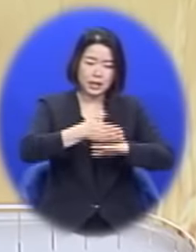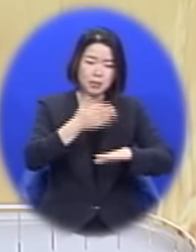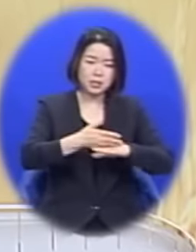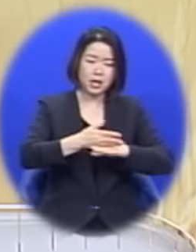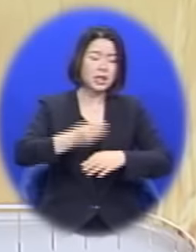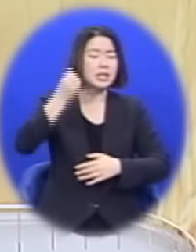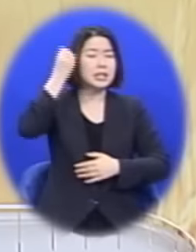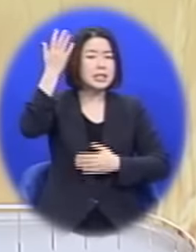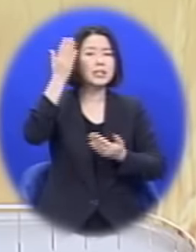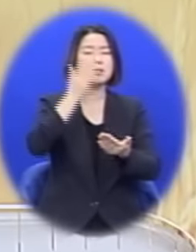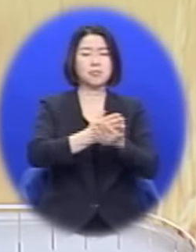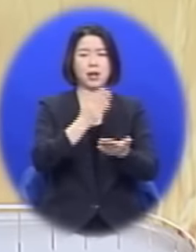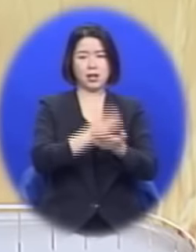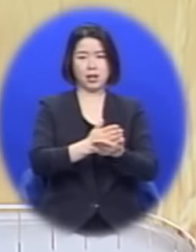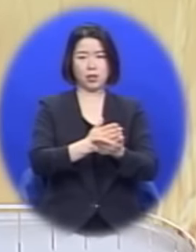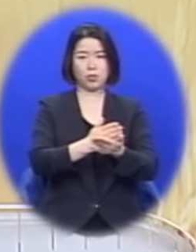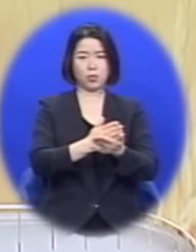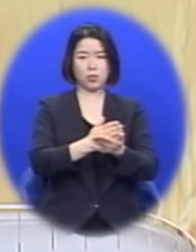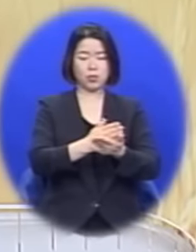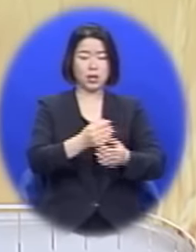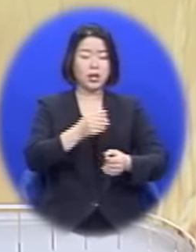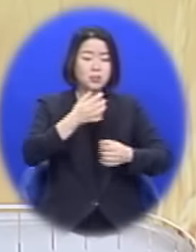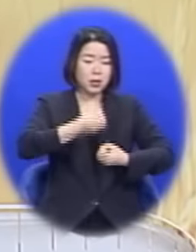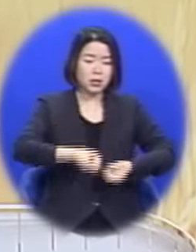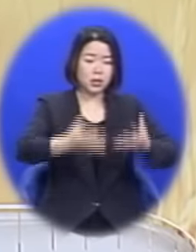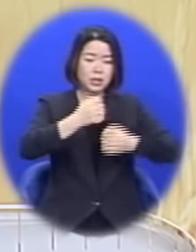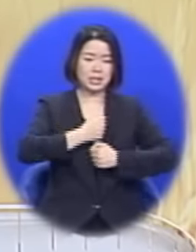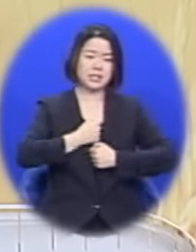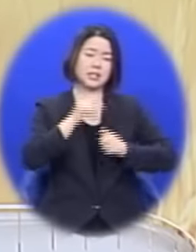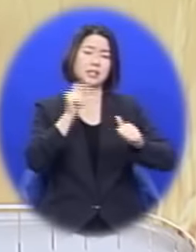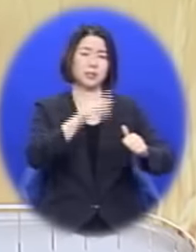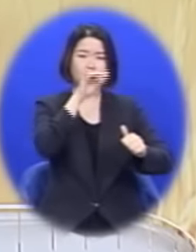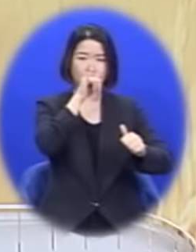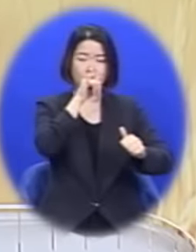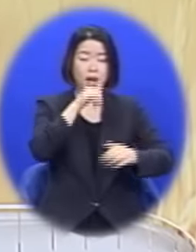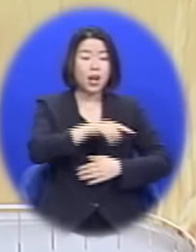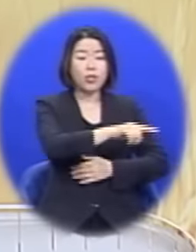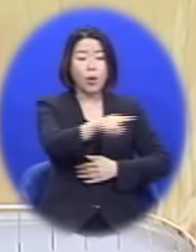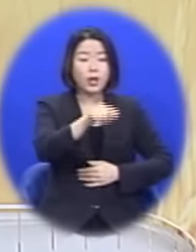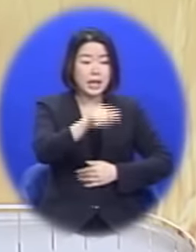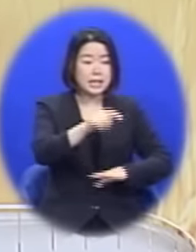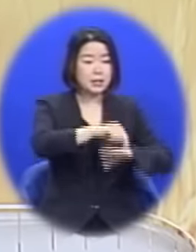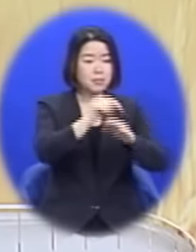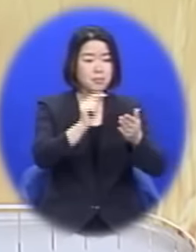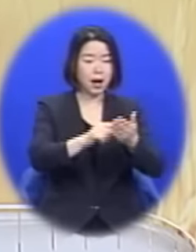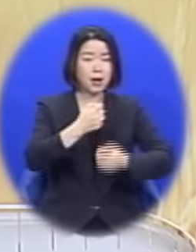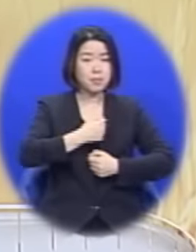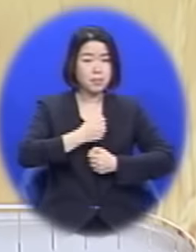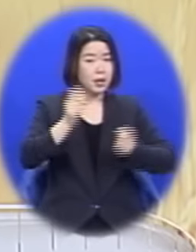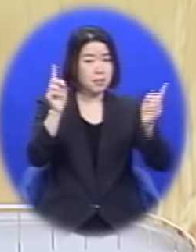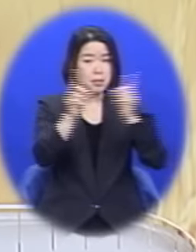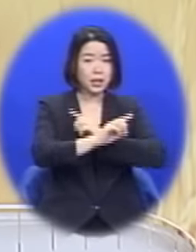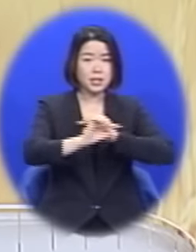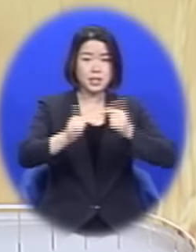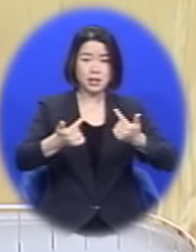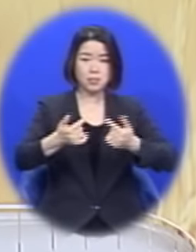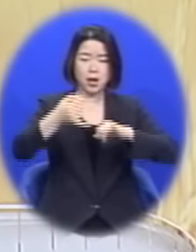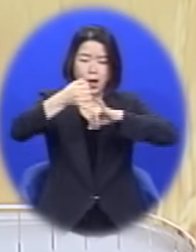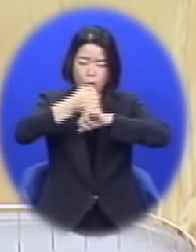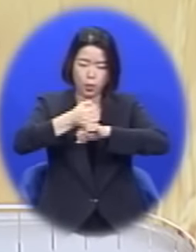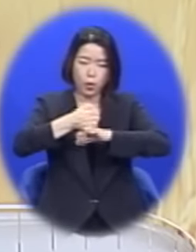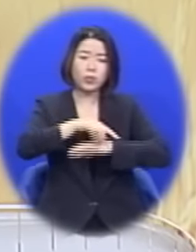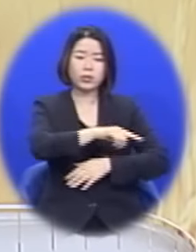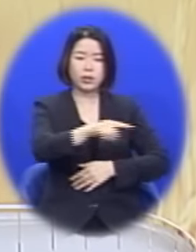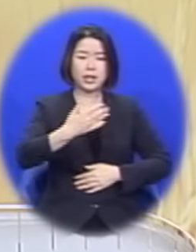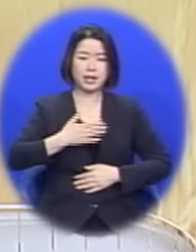잊어버리지 말아야 된다. 너희들이 이 마음 변하지 않으면 반드시 너희들이 내